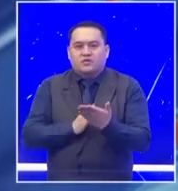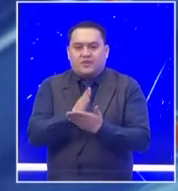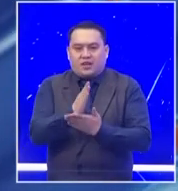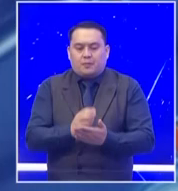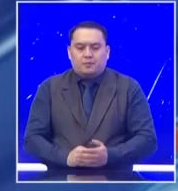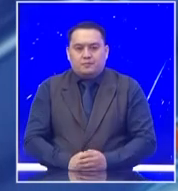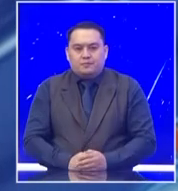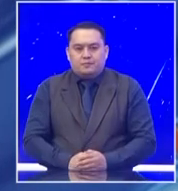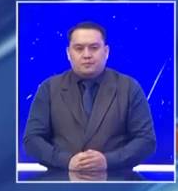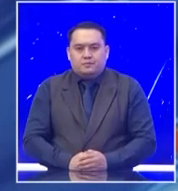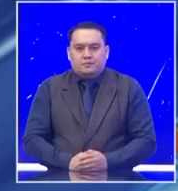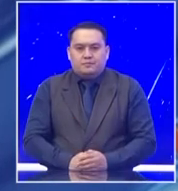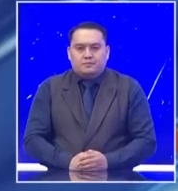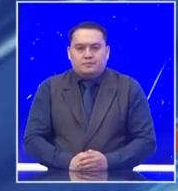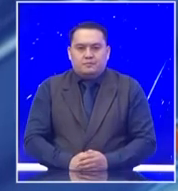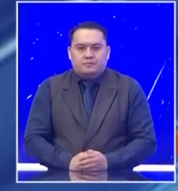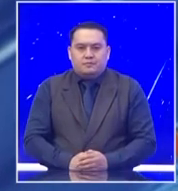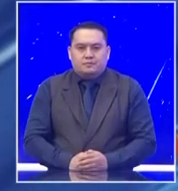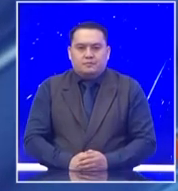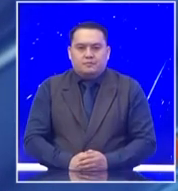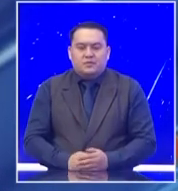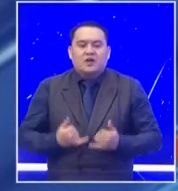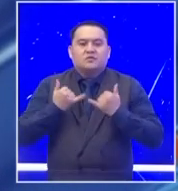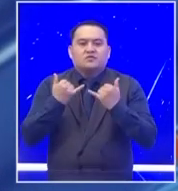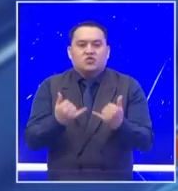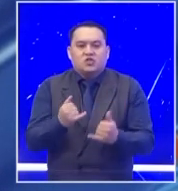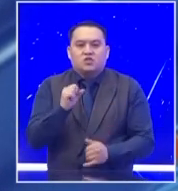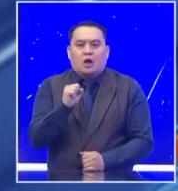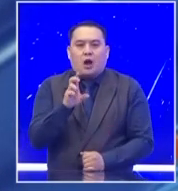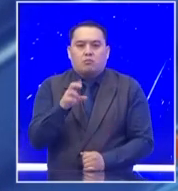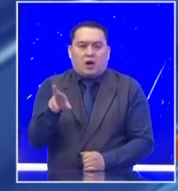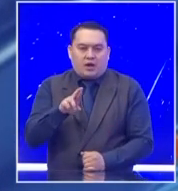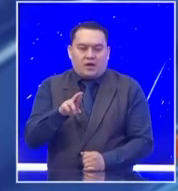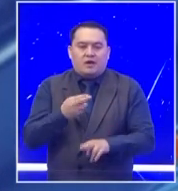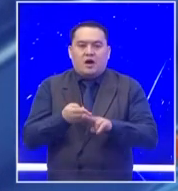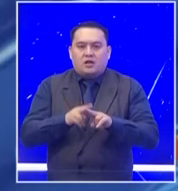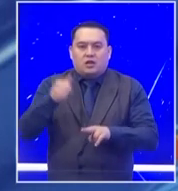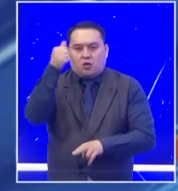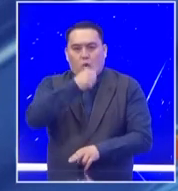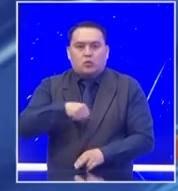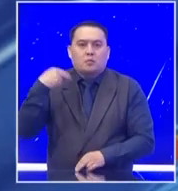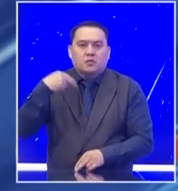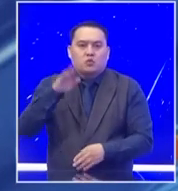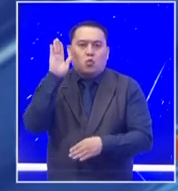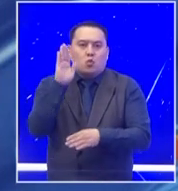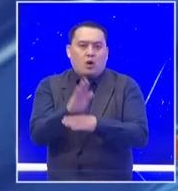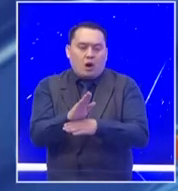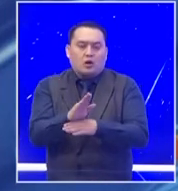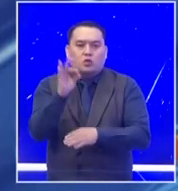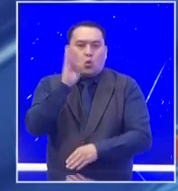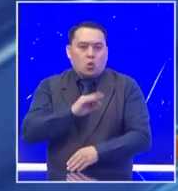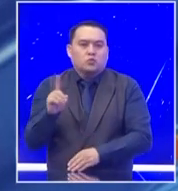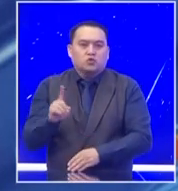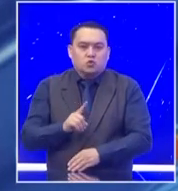Мероприятие мы проводим в честь Дня Абая. Как вы знаете, что этот год нашим президентом была поставлена задача о том,